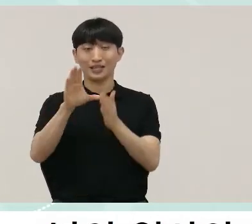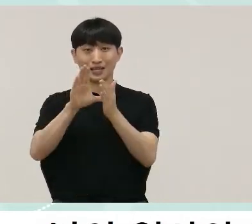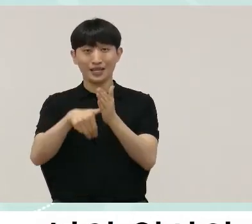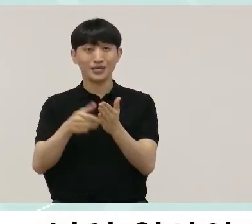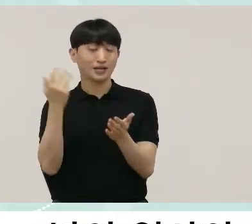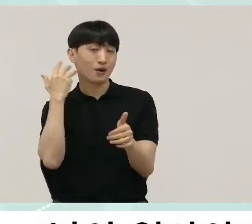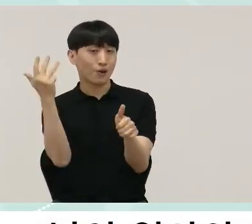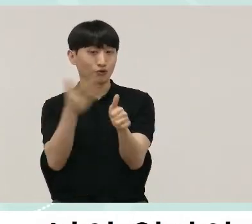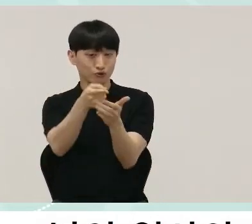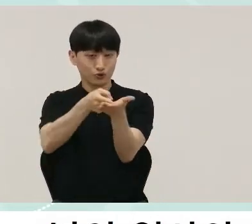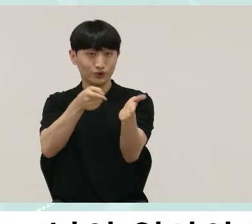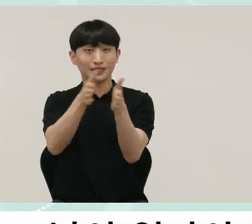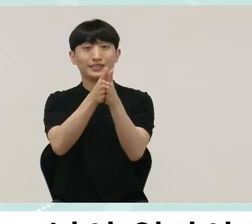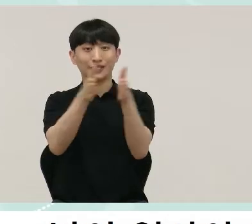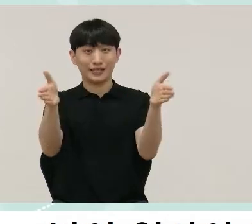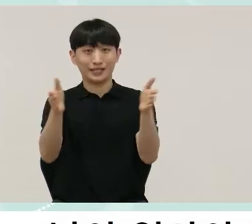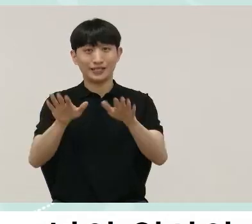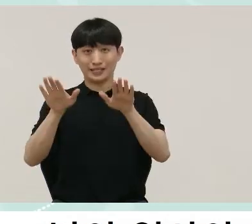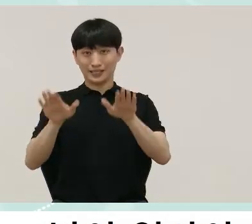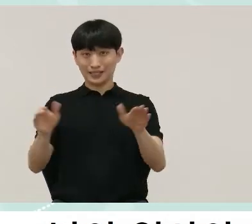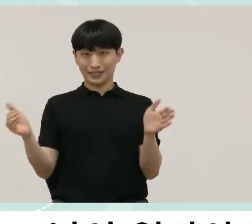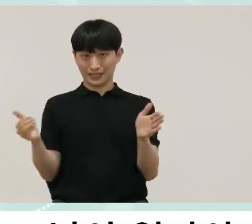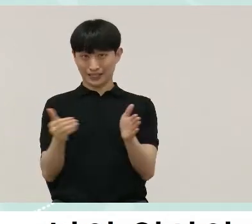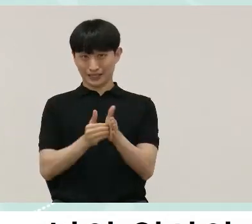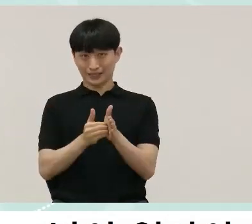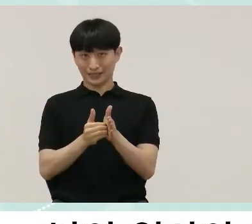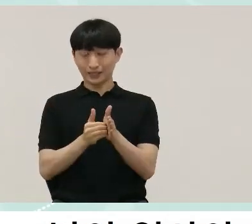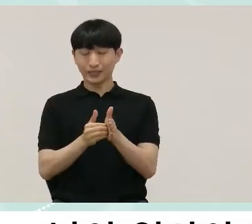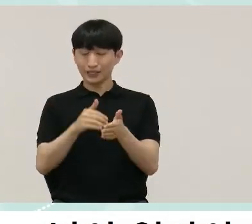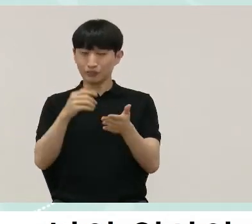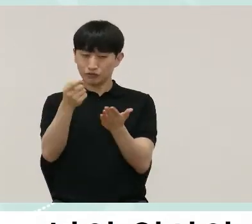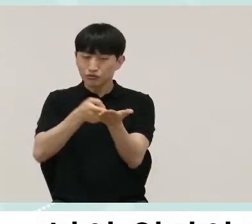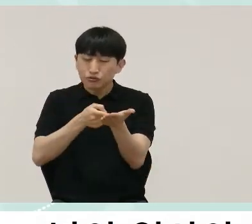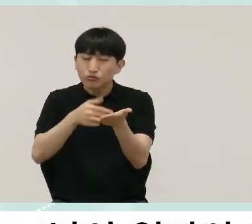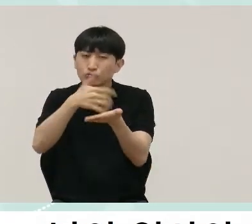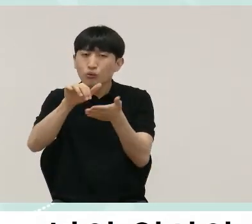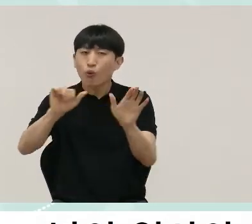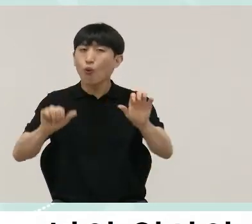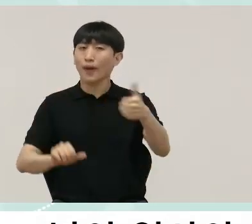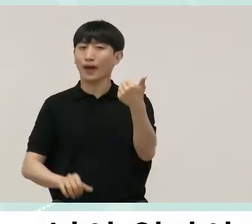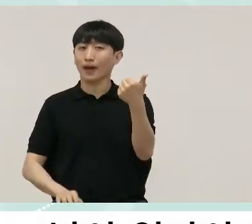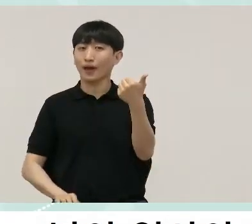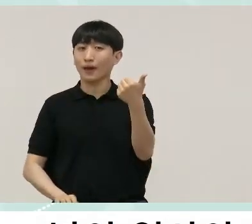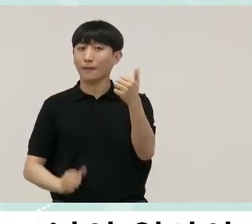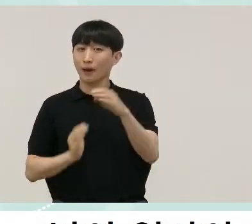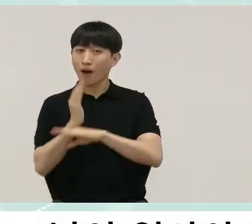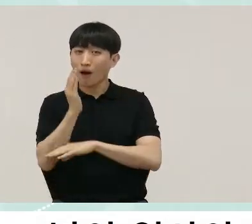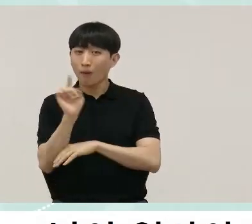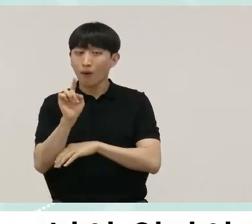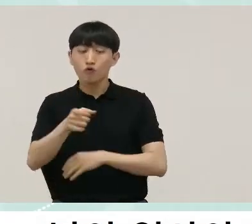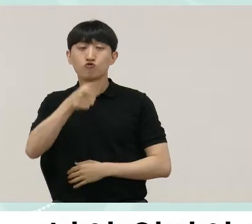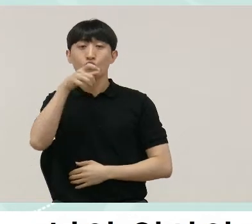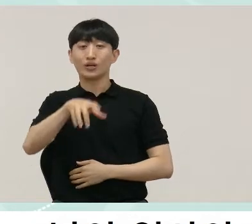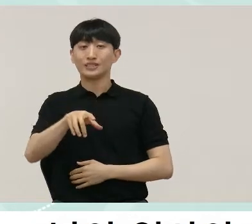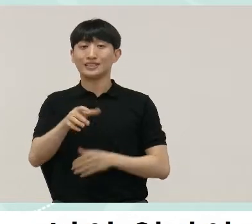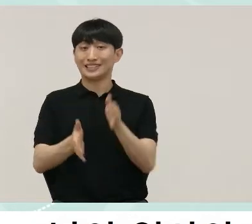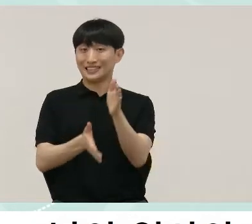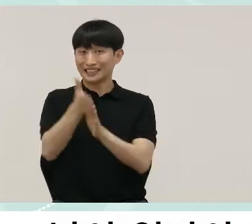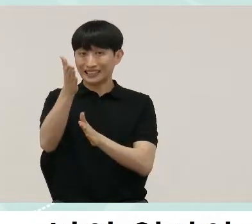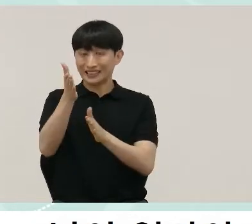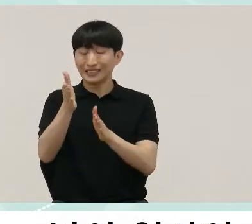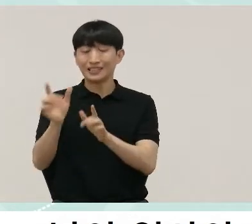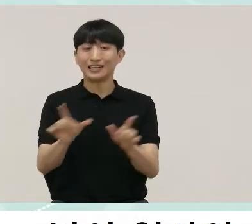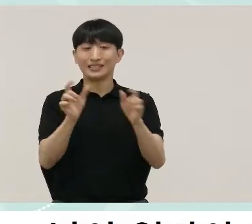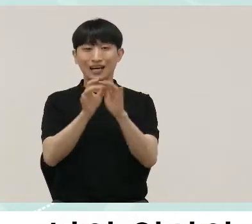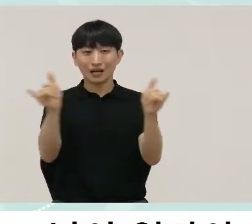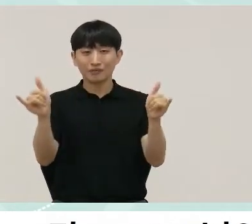해서 지금까지 500례를 한 것은 수원시 100만에서 500례를 한 것은